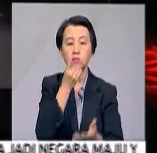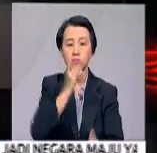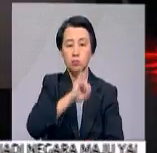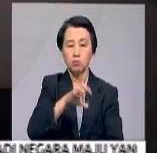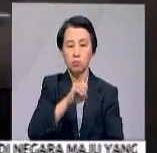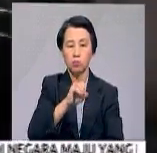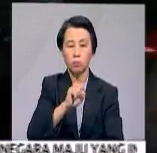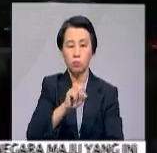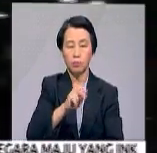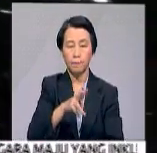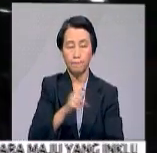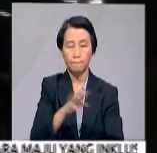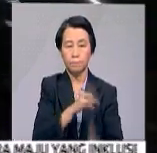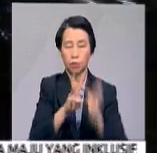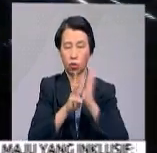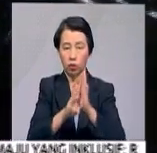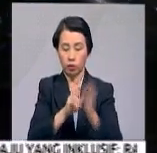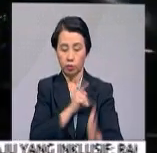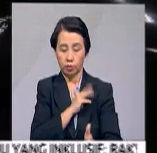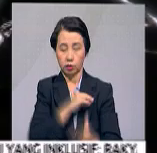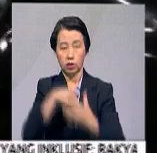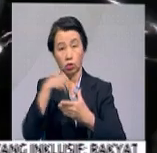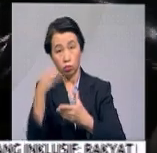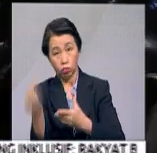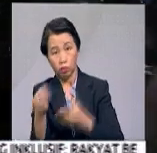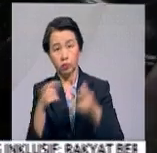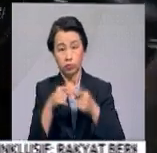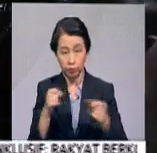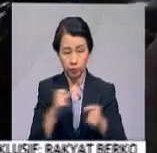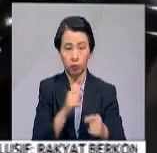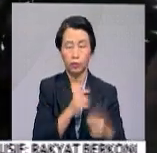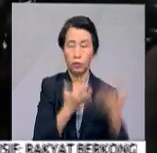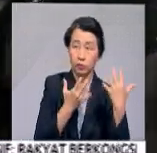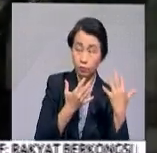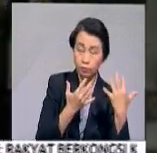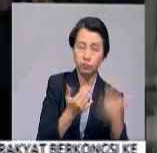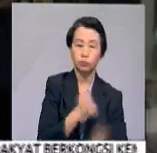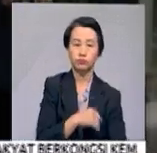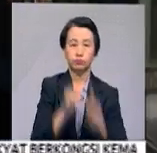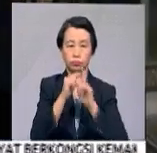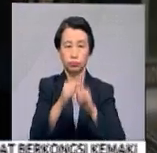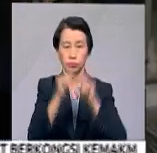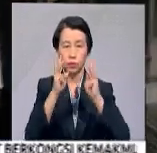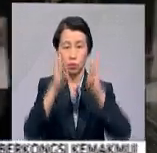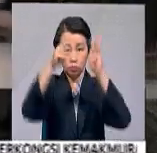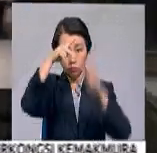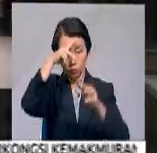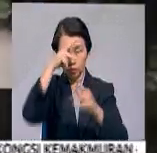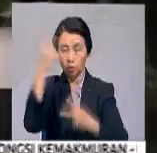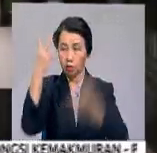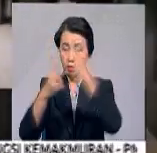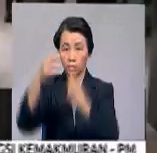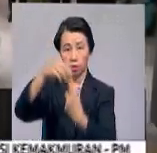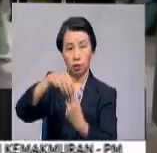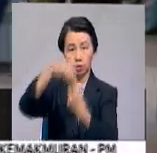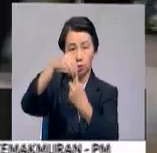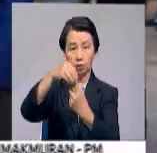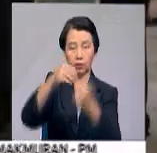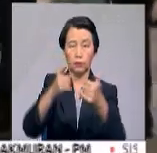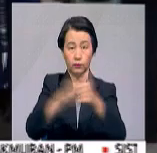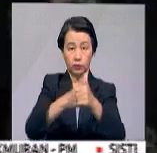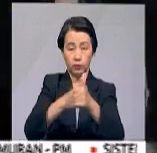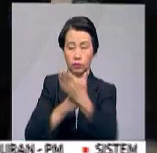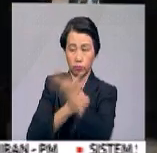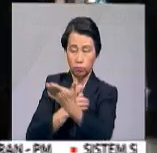Anak Dagang serta Wakil Kementerian Luar Negeri Jepun. Menurut kenyataan Wisma Putra, lawatan khas itu merupakan lawatan pertama